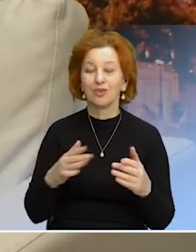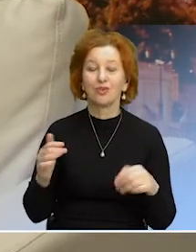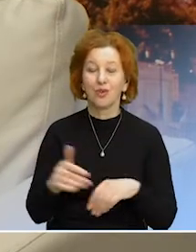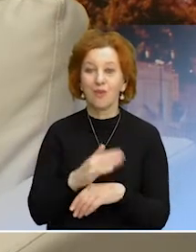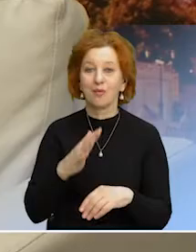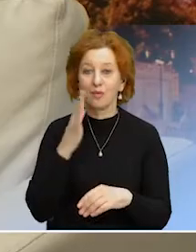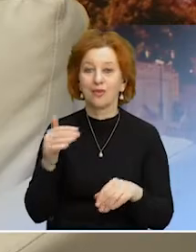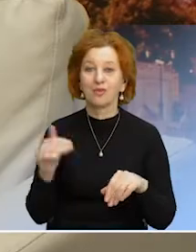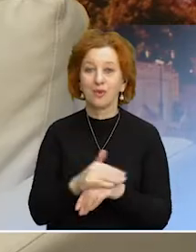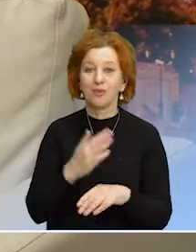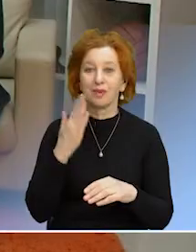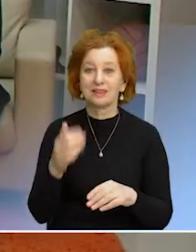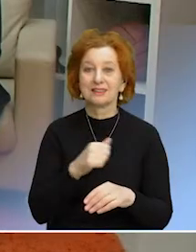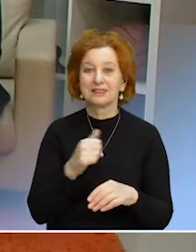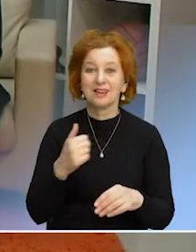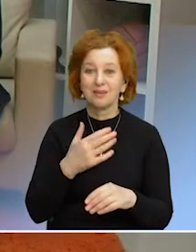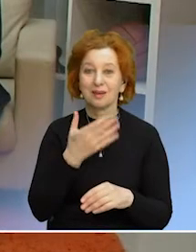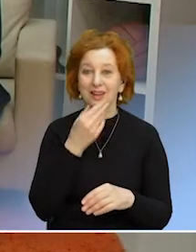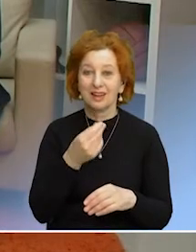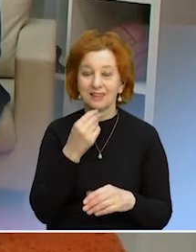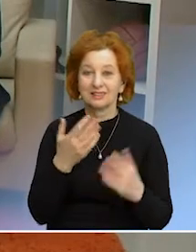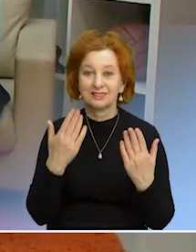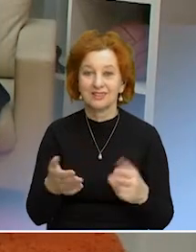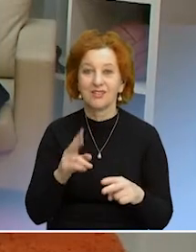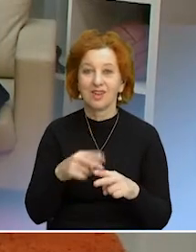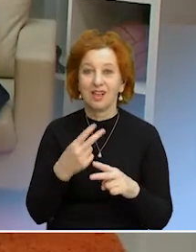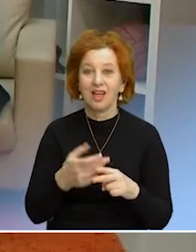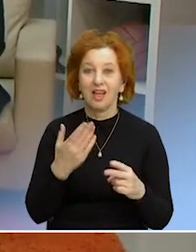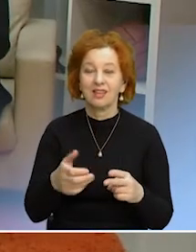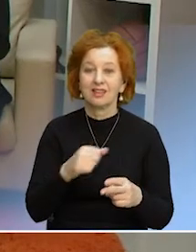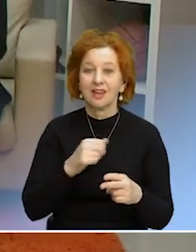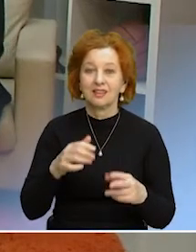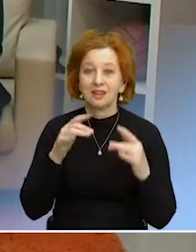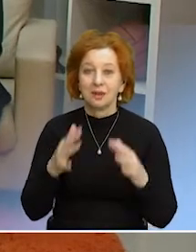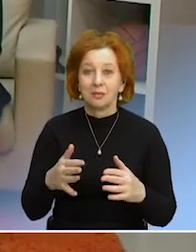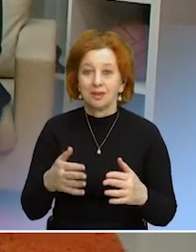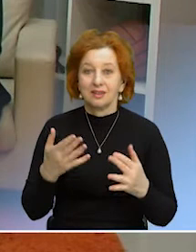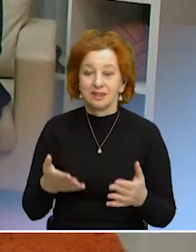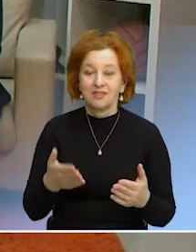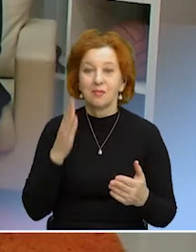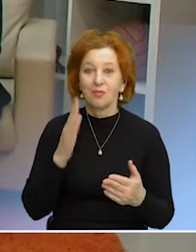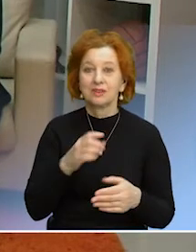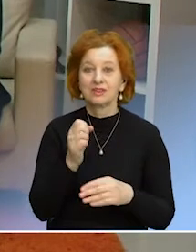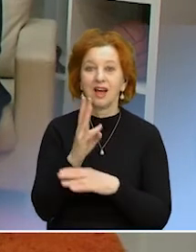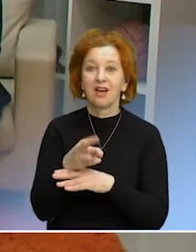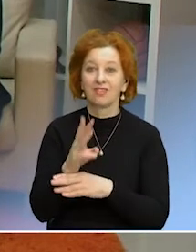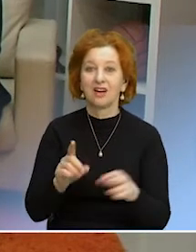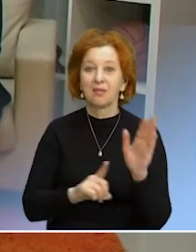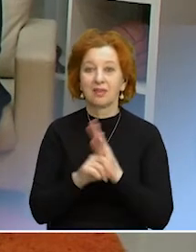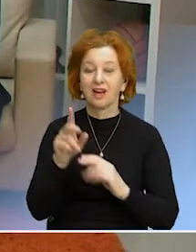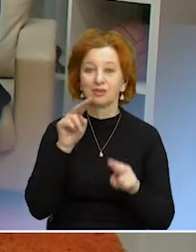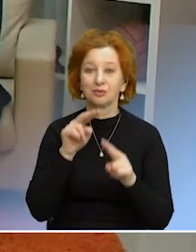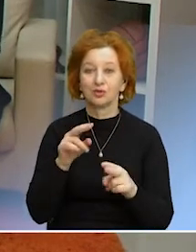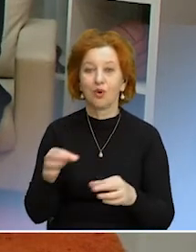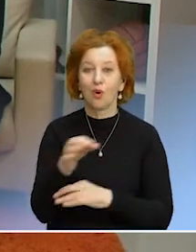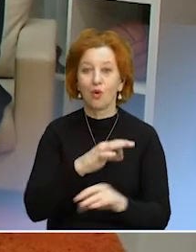Карина, доброе утро. Спасибо, доброе утро. Вы сами красивая, как открытка. Да, вот, я к этому-то и вел, на самом деле. И, кстати, мы тут за эфиром начали,